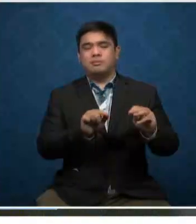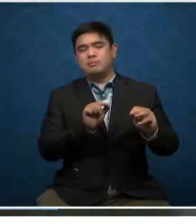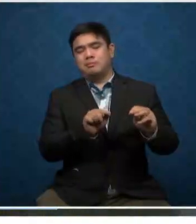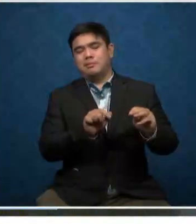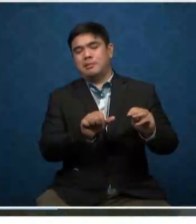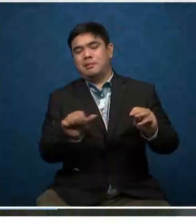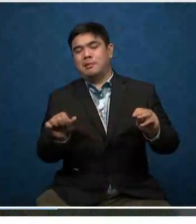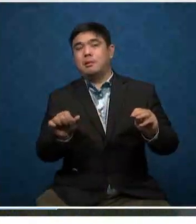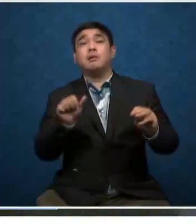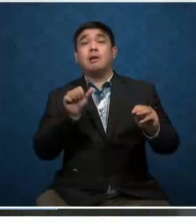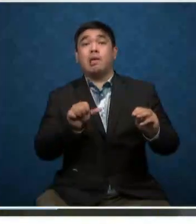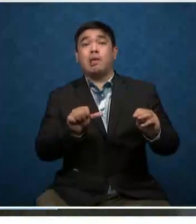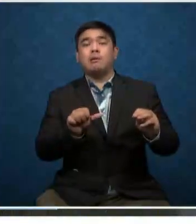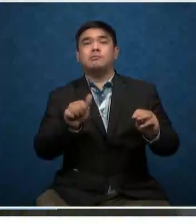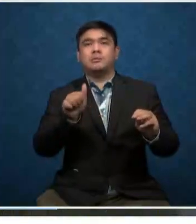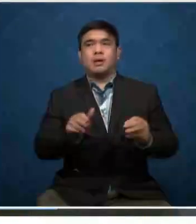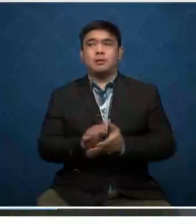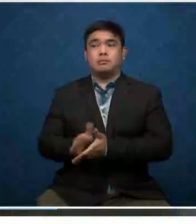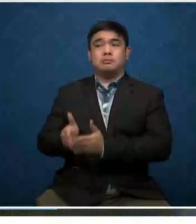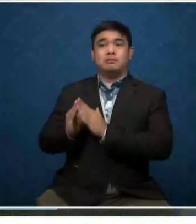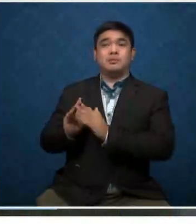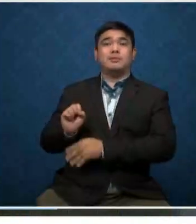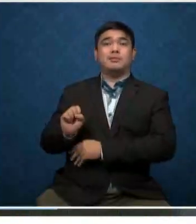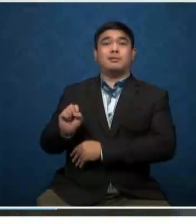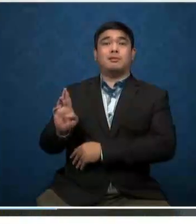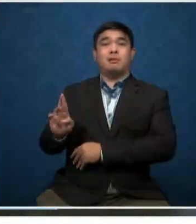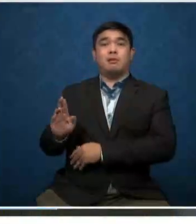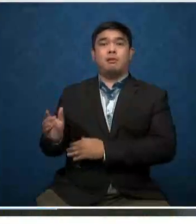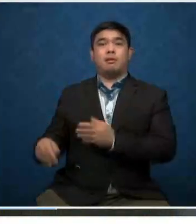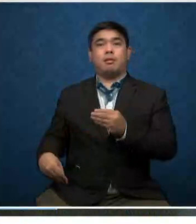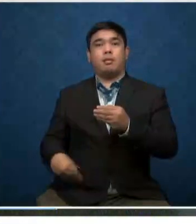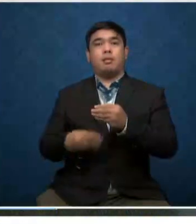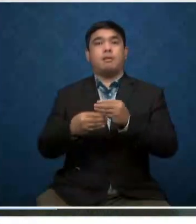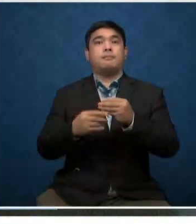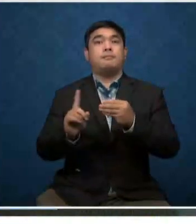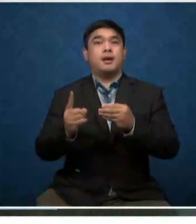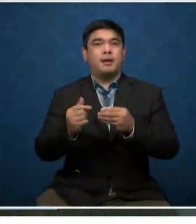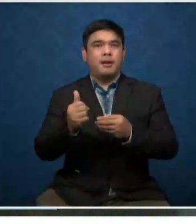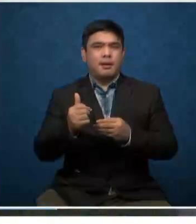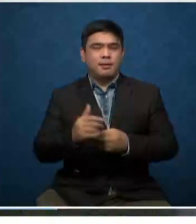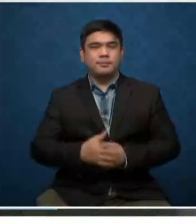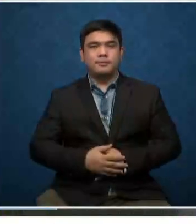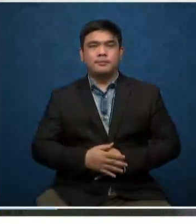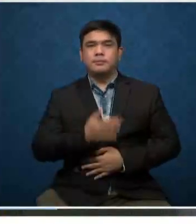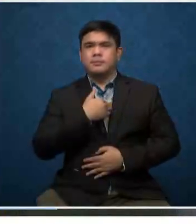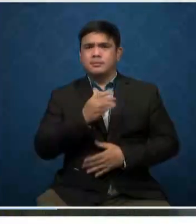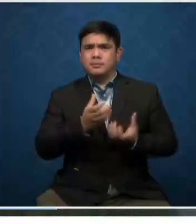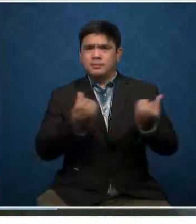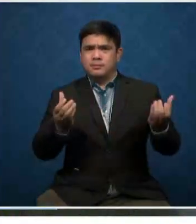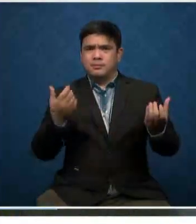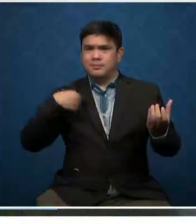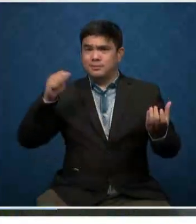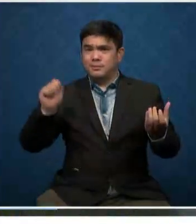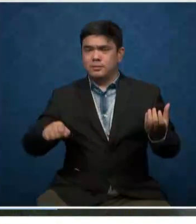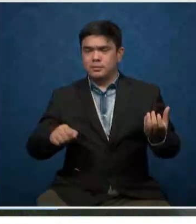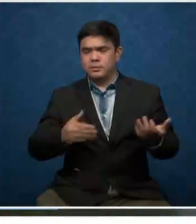แล้วก็ไปตั้งส.ส.ลเพื่อยกร่างรัฐธรรมนูญฉบับใหม่มาซึ่งศาลรัฐธรรมนูญก็วินิจฉัยไปแล้ว